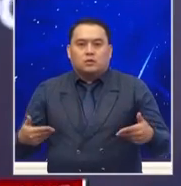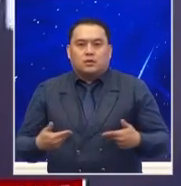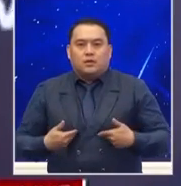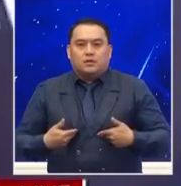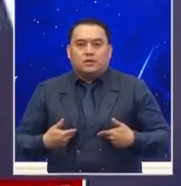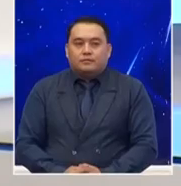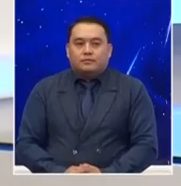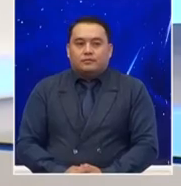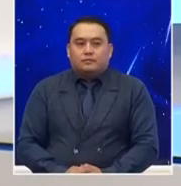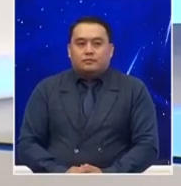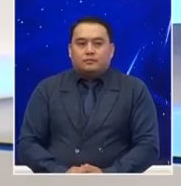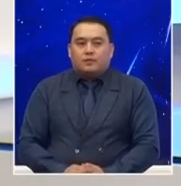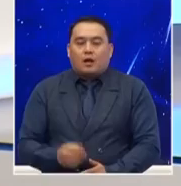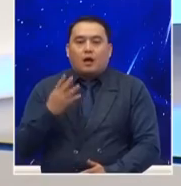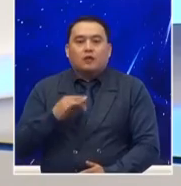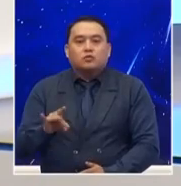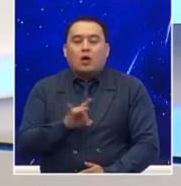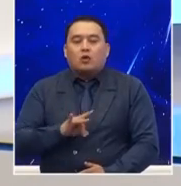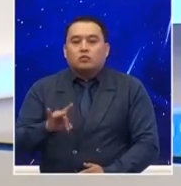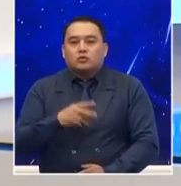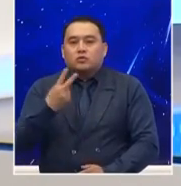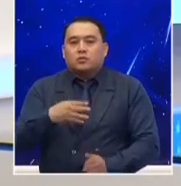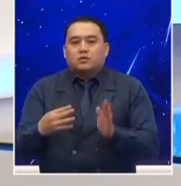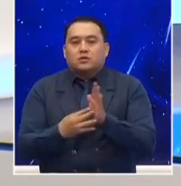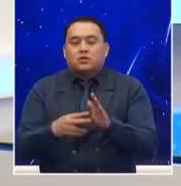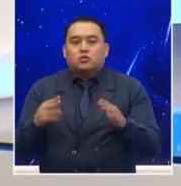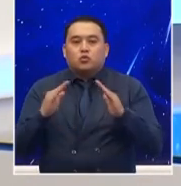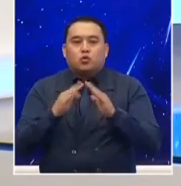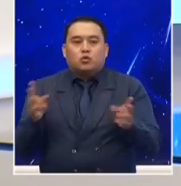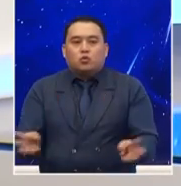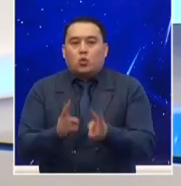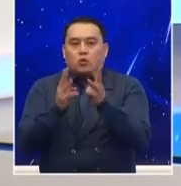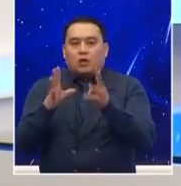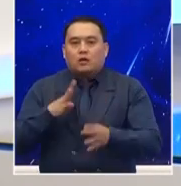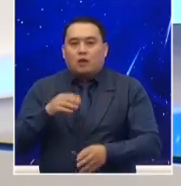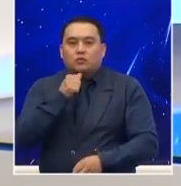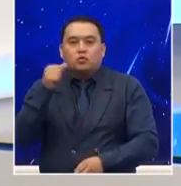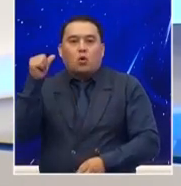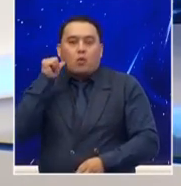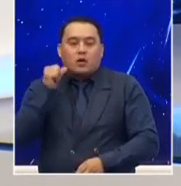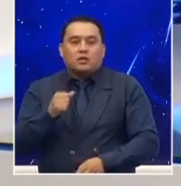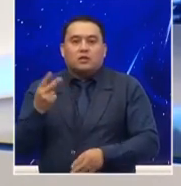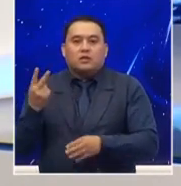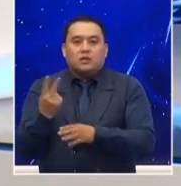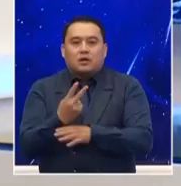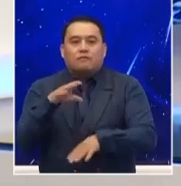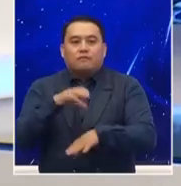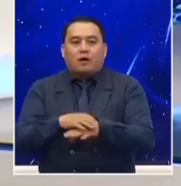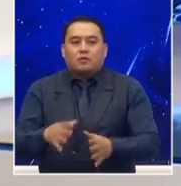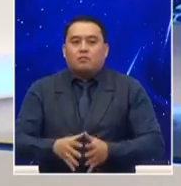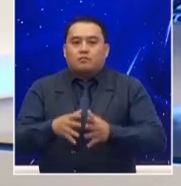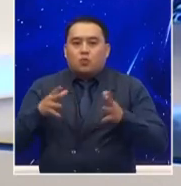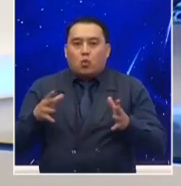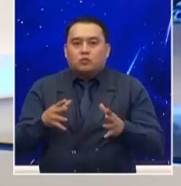сақтануға. Биыл Ақсу ауданында 28 тұрғын үй өртенген. Бұл өткен жылмен салыстырғанда 2 дерек кеген. Осы